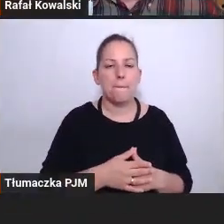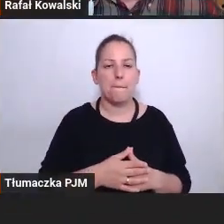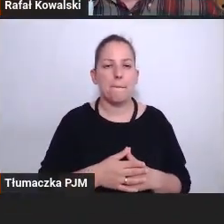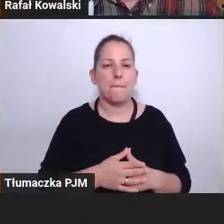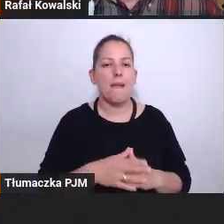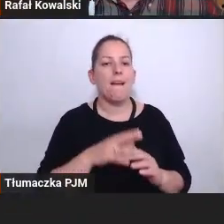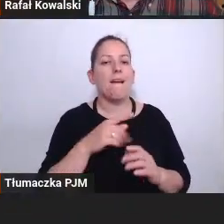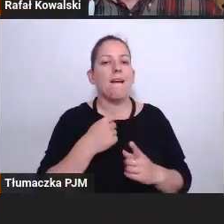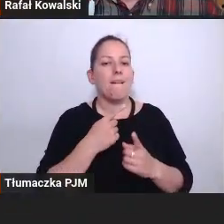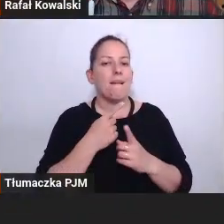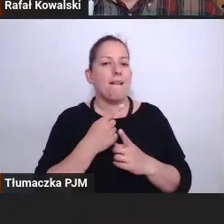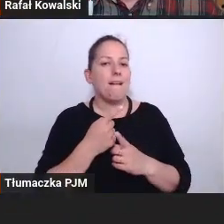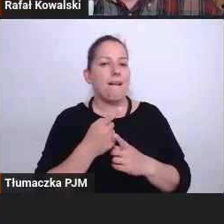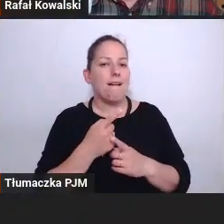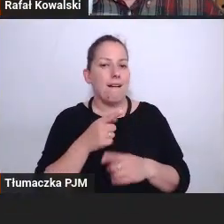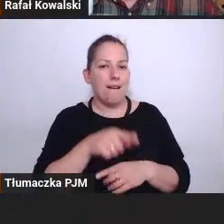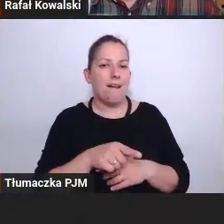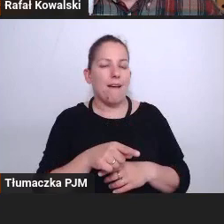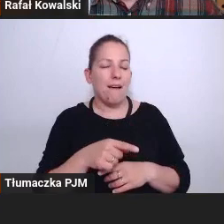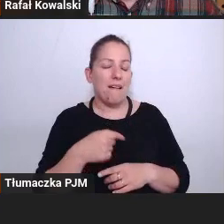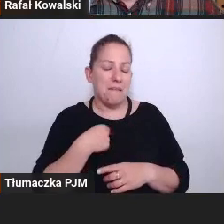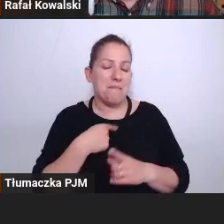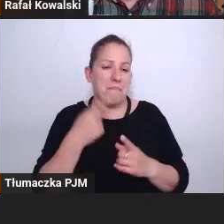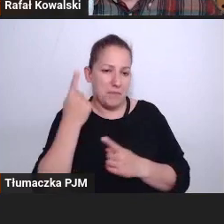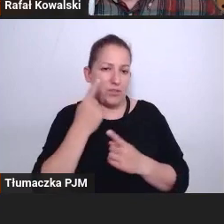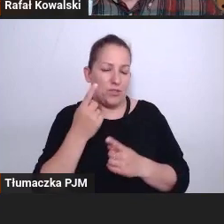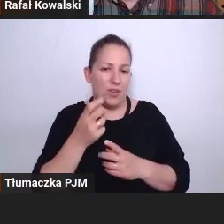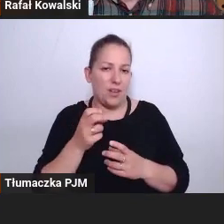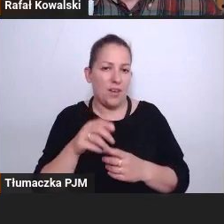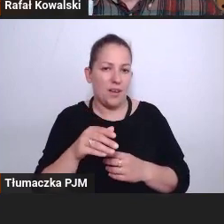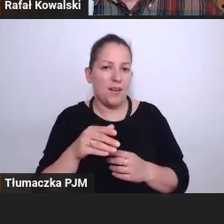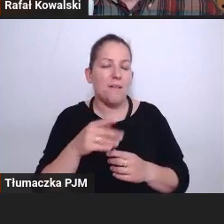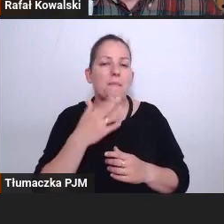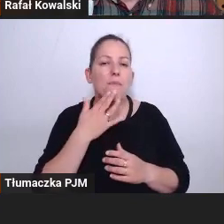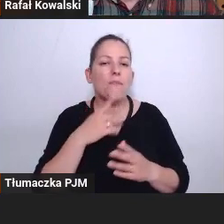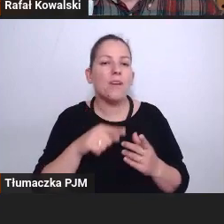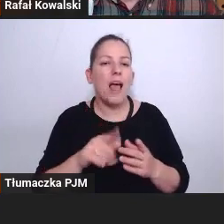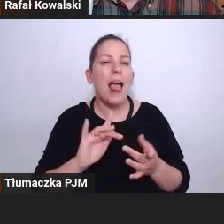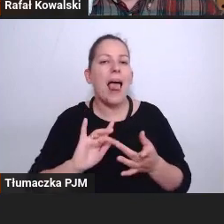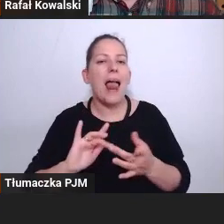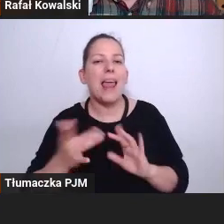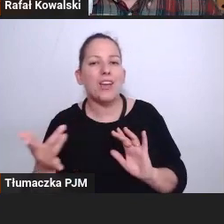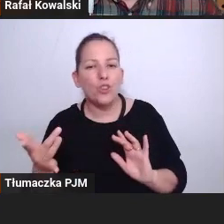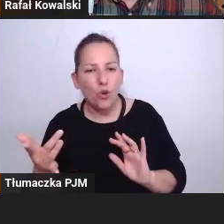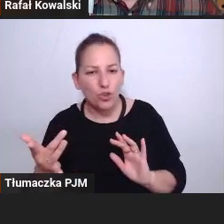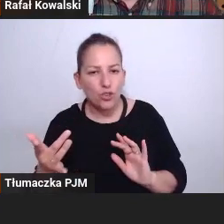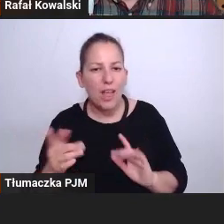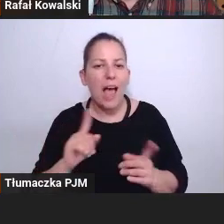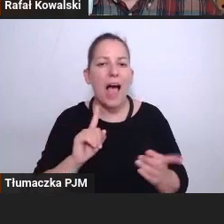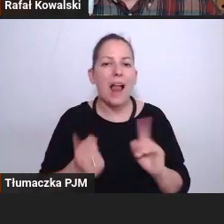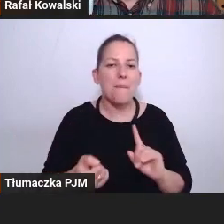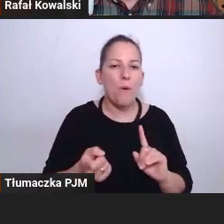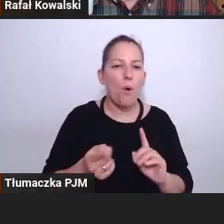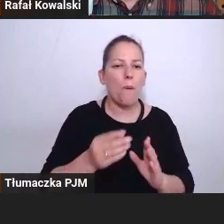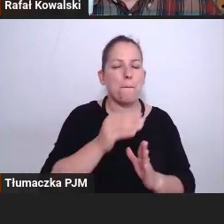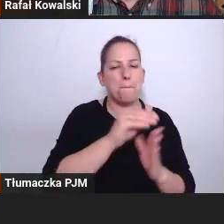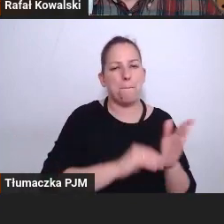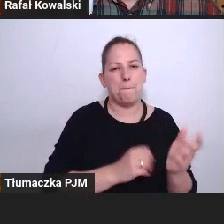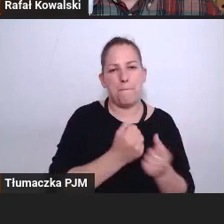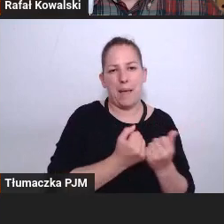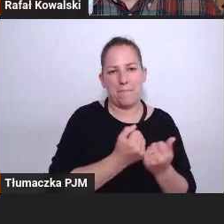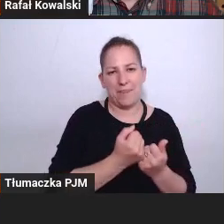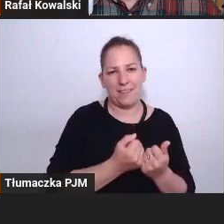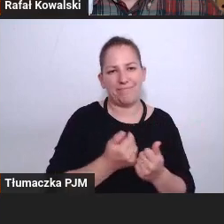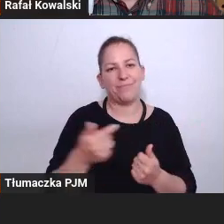Według mnie po tym trzeba, no bo generalnie jest mowa o tym w formie elektronicznej lub na papierze,